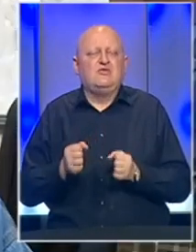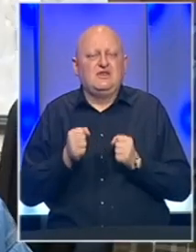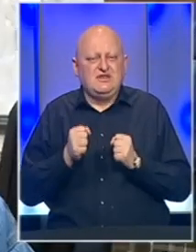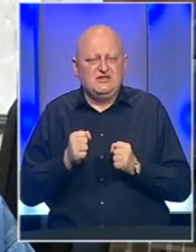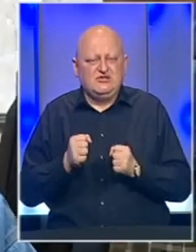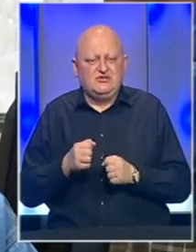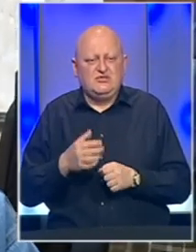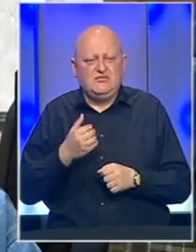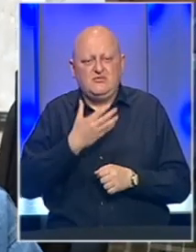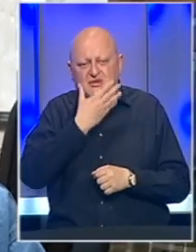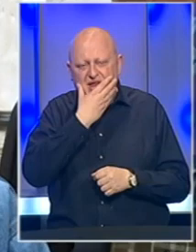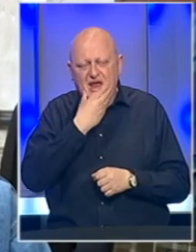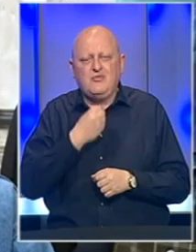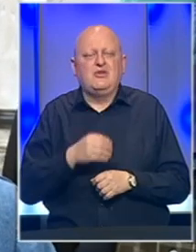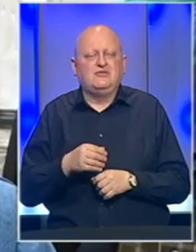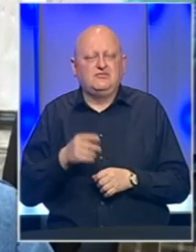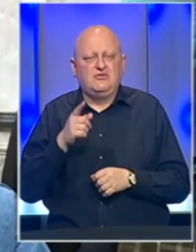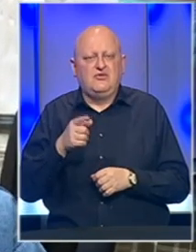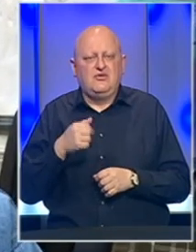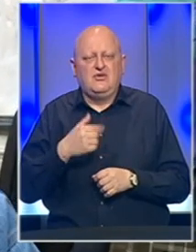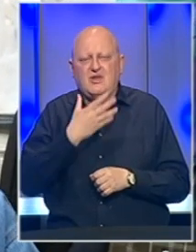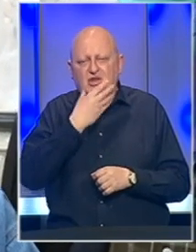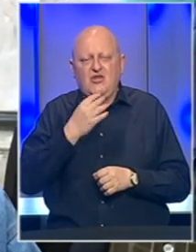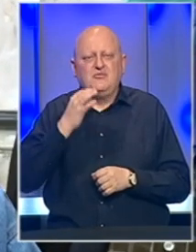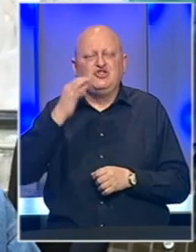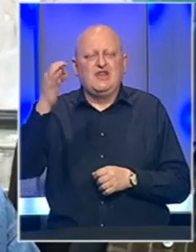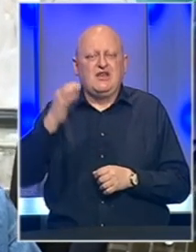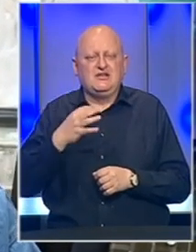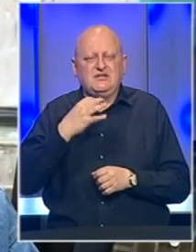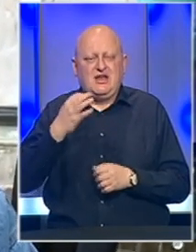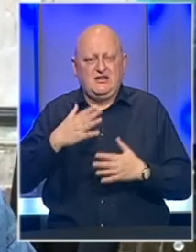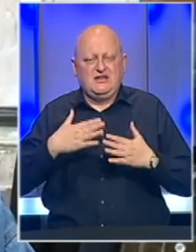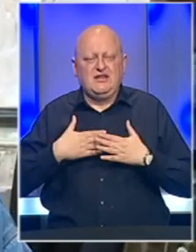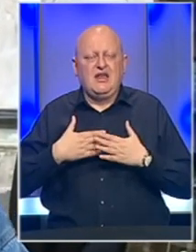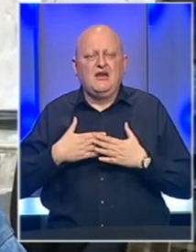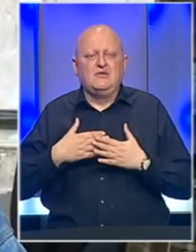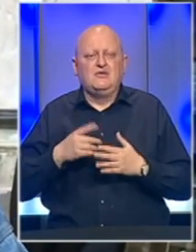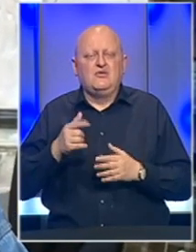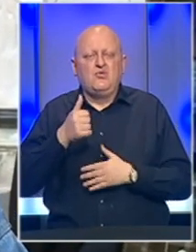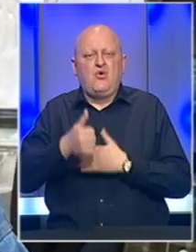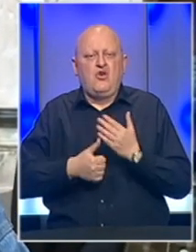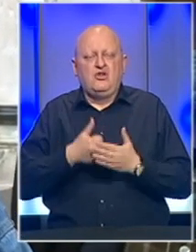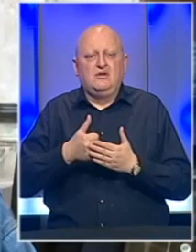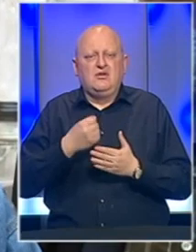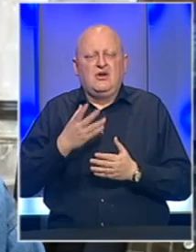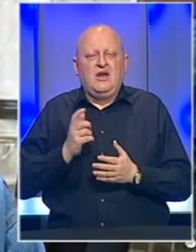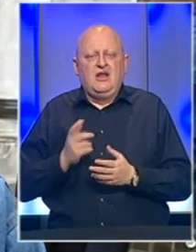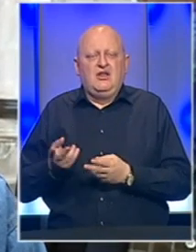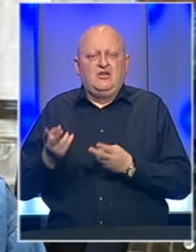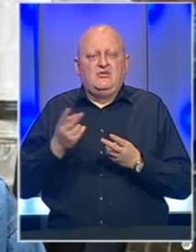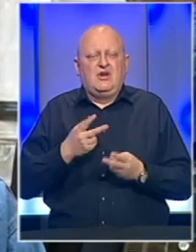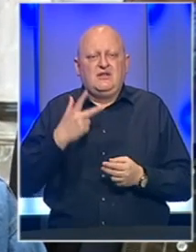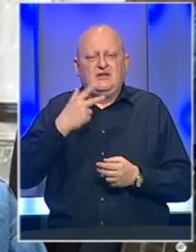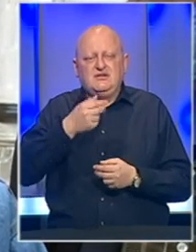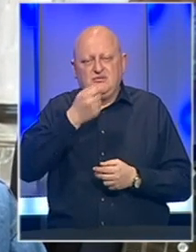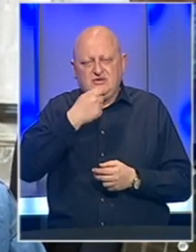smo. Bilo nam je lijepo, to ovaj najljepši dan nama u godini, kad dočekamo i